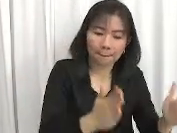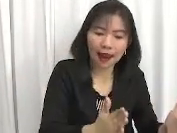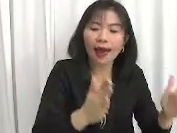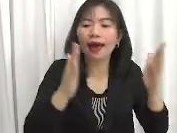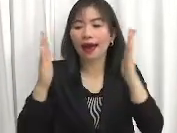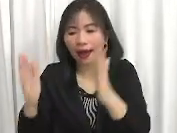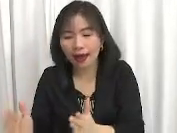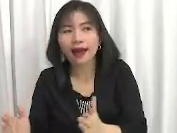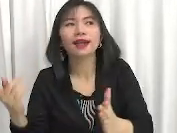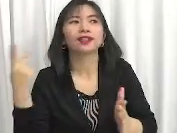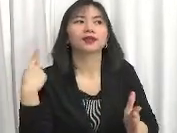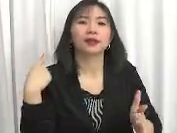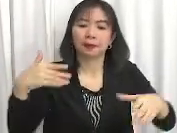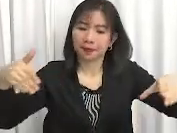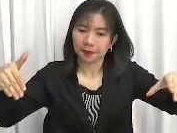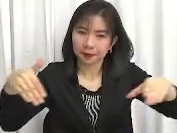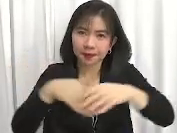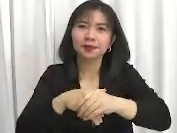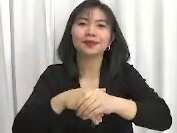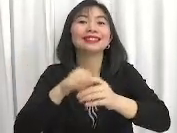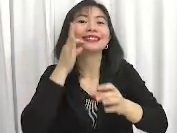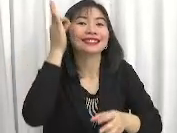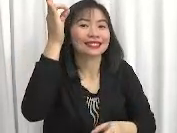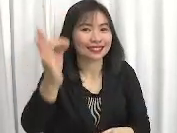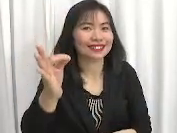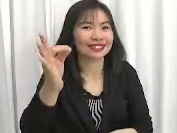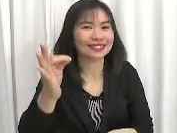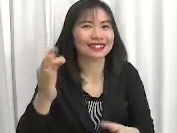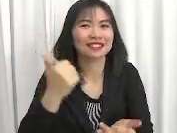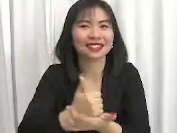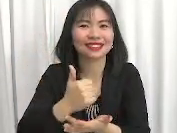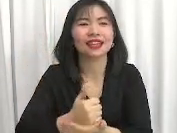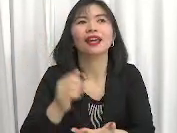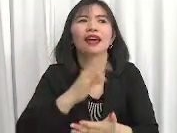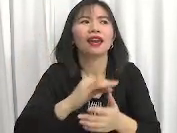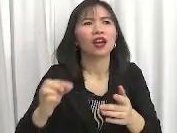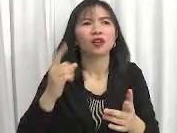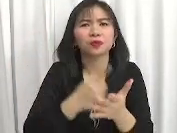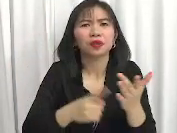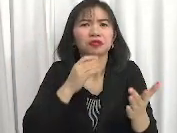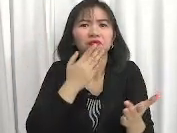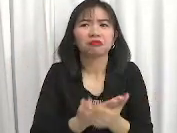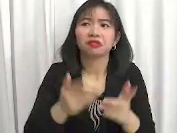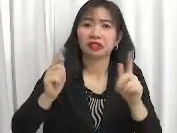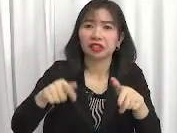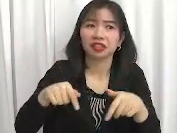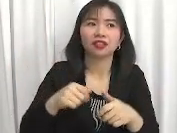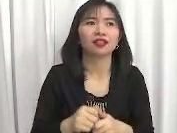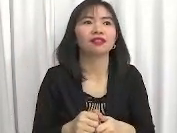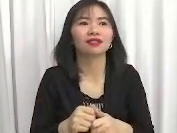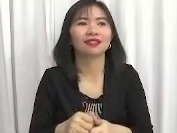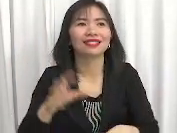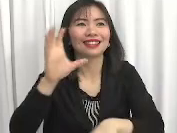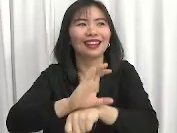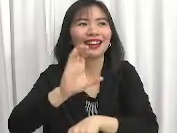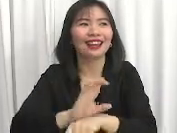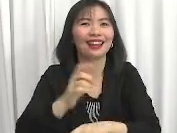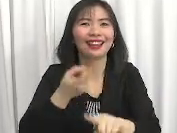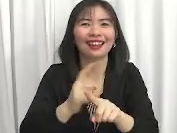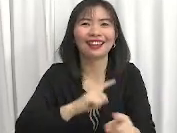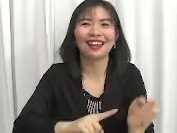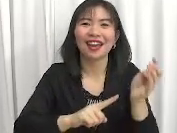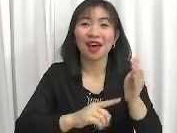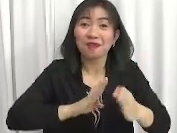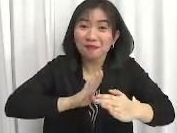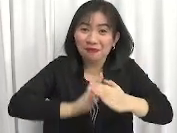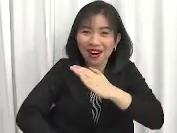Tama, alam niyo po ang kagandahan dito sa ating church, no? From birth to death. Ay, may programa ang